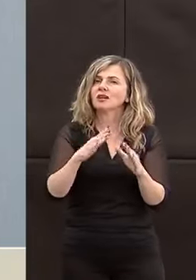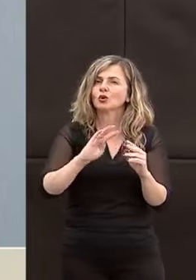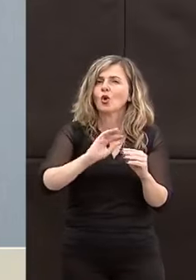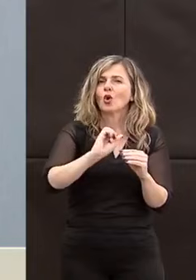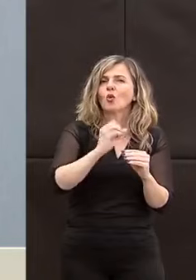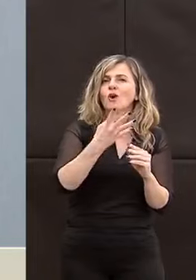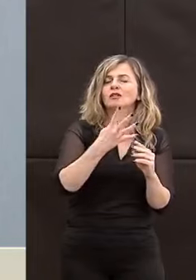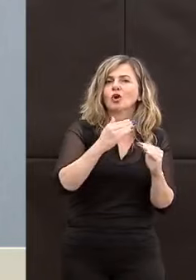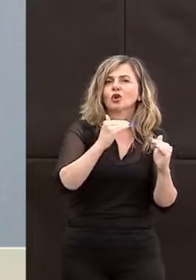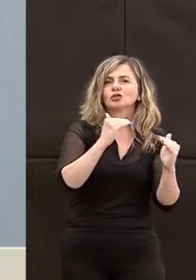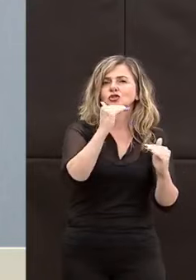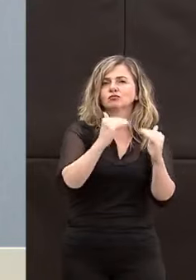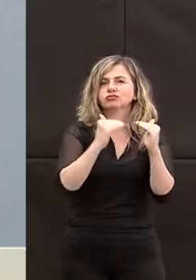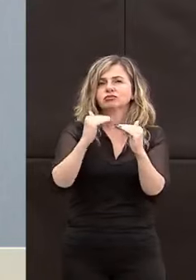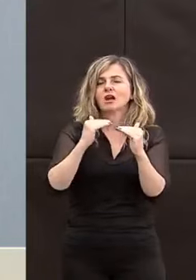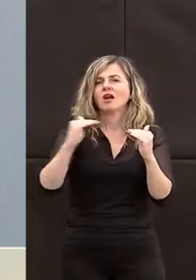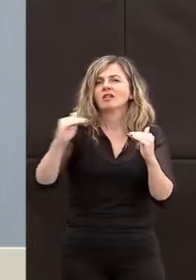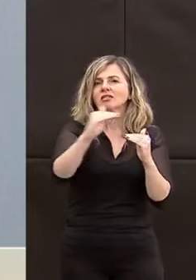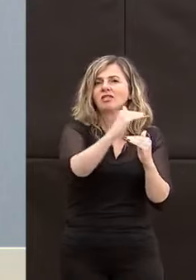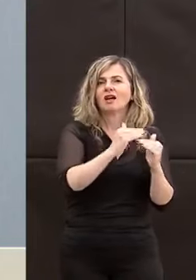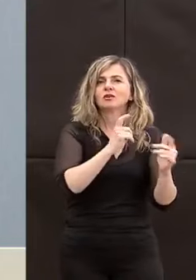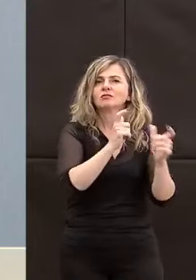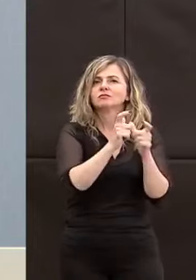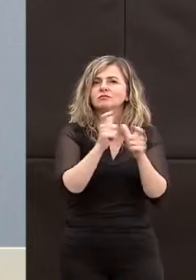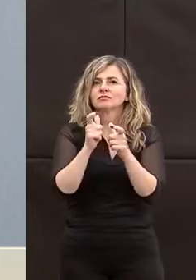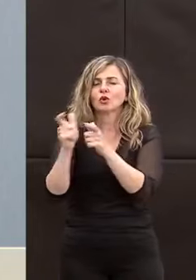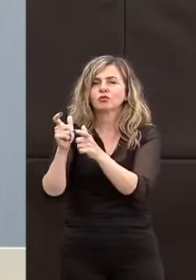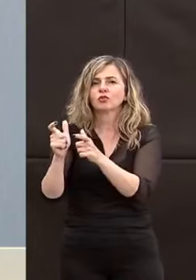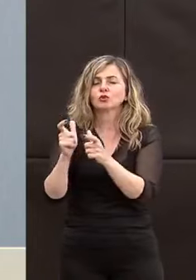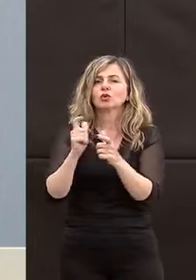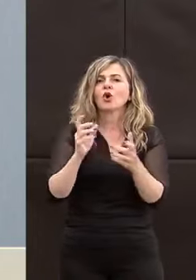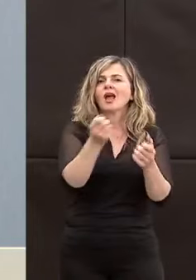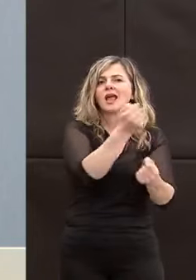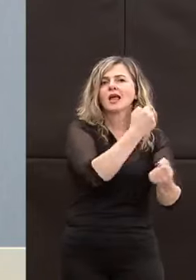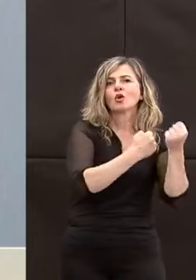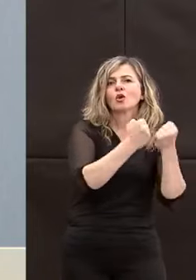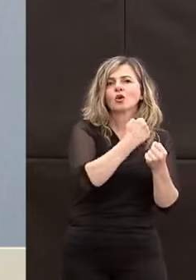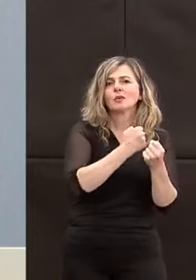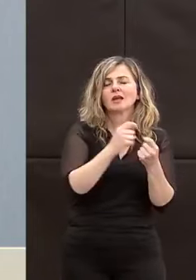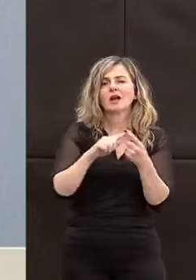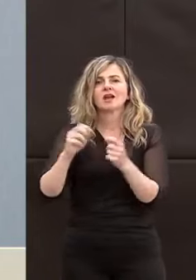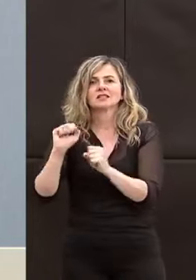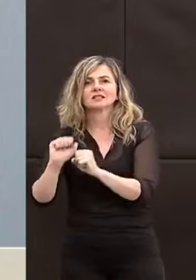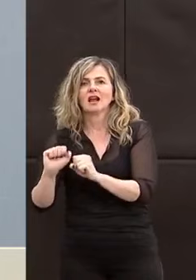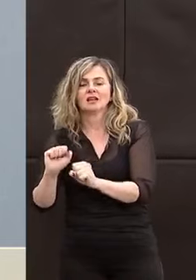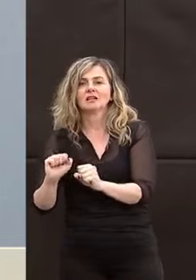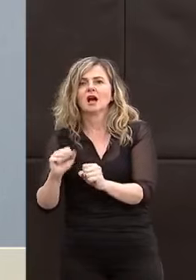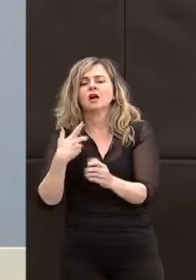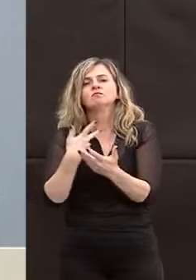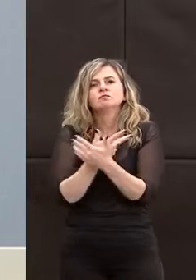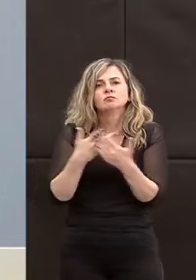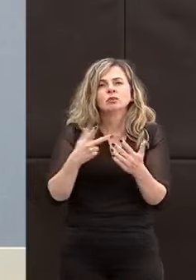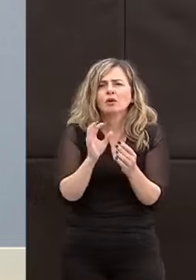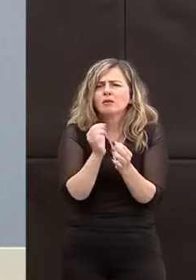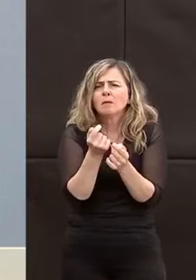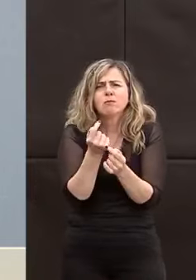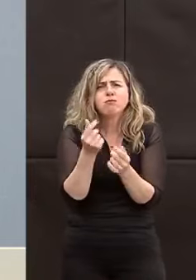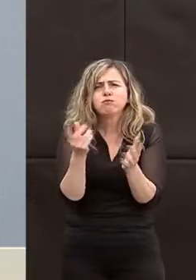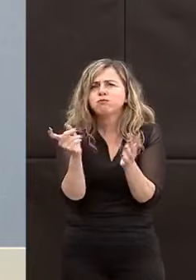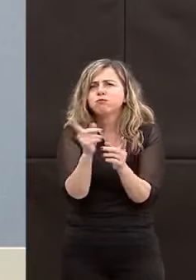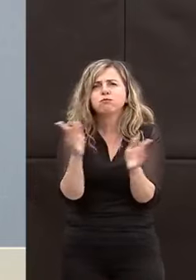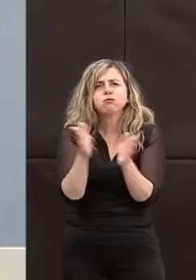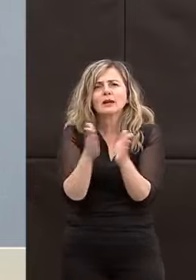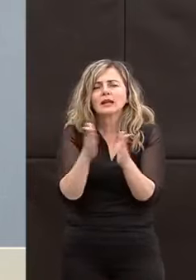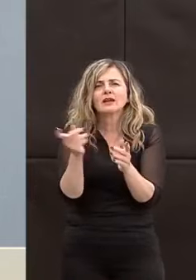tavoli tra l'economia e la sanità che stanno cercando in pochi giorni di poter dare le